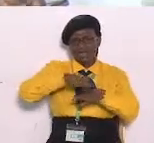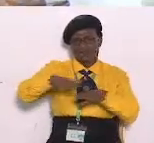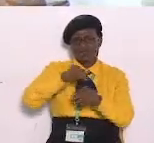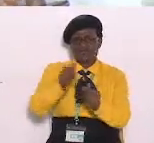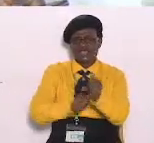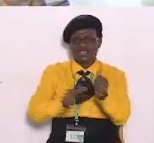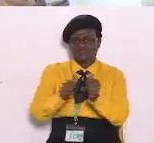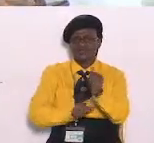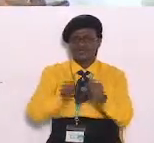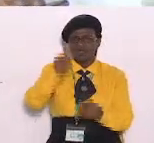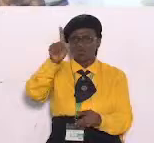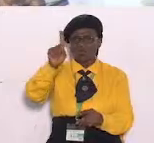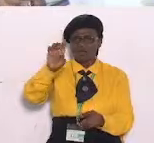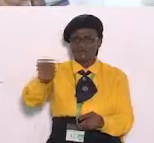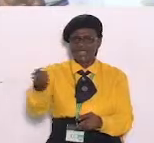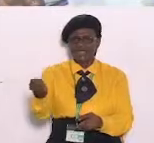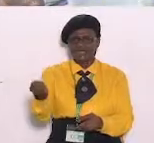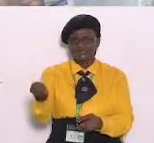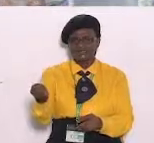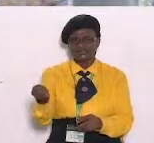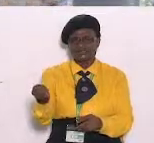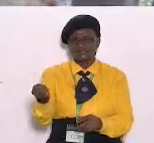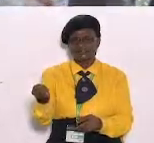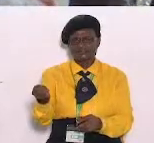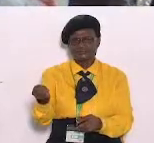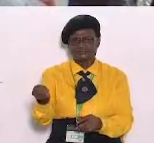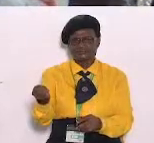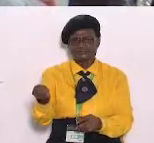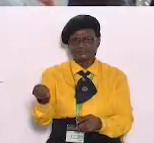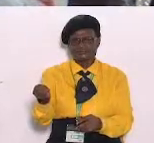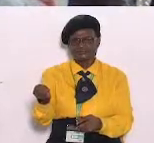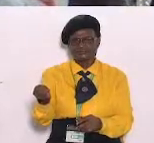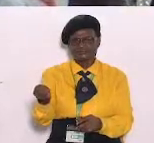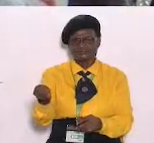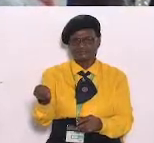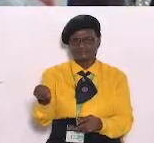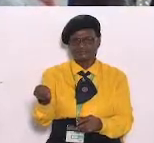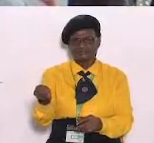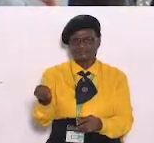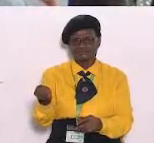fort audessus de tout tout le